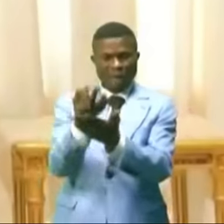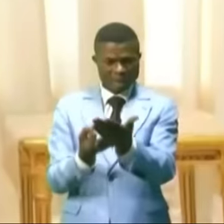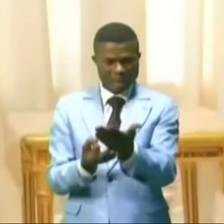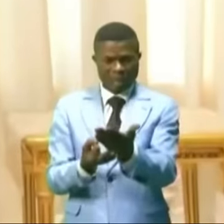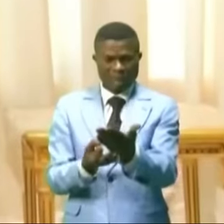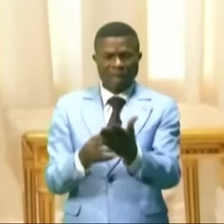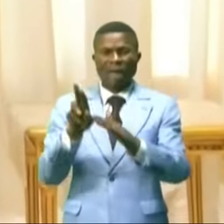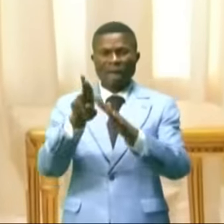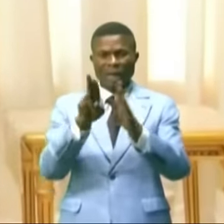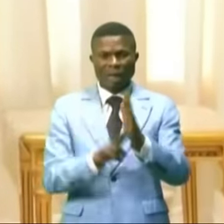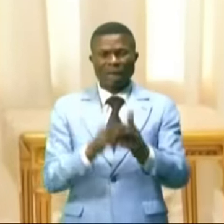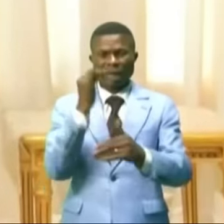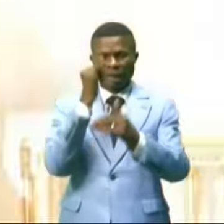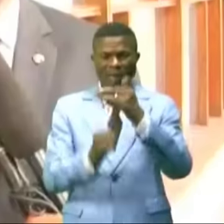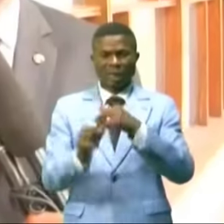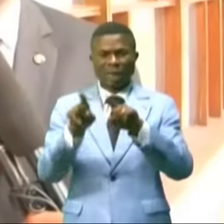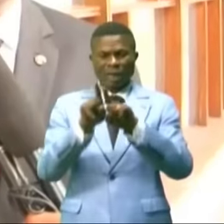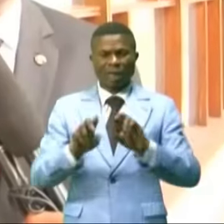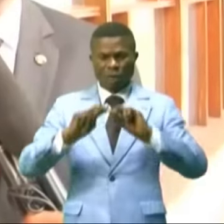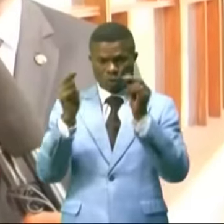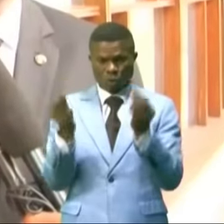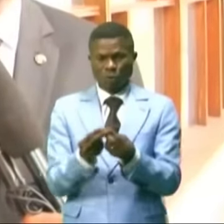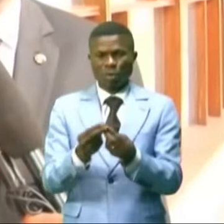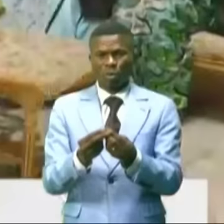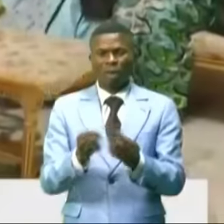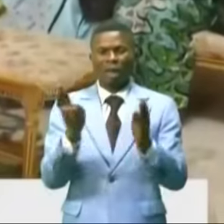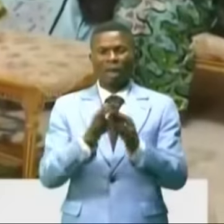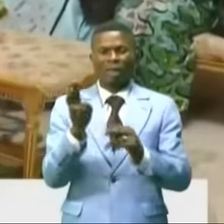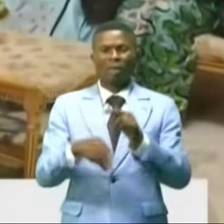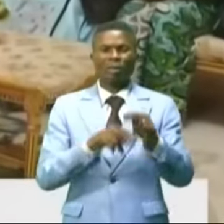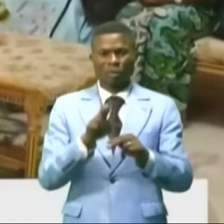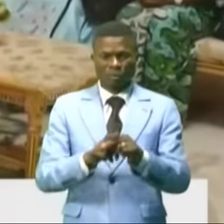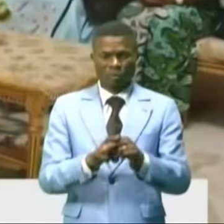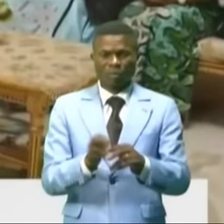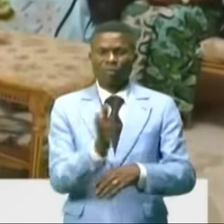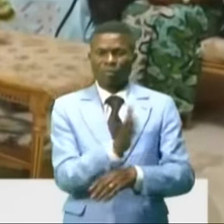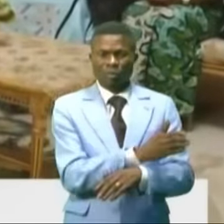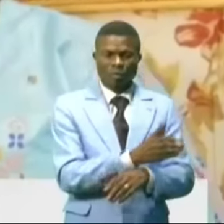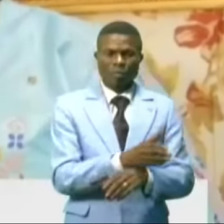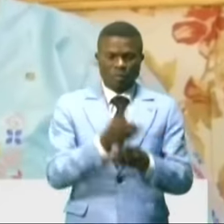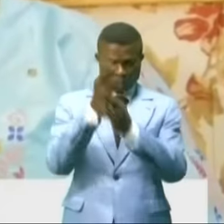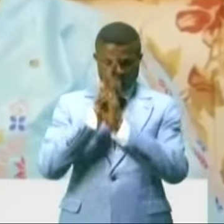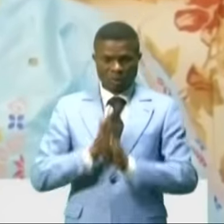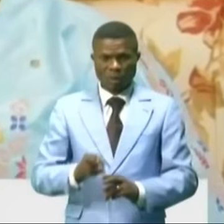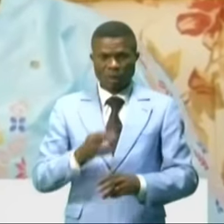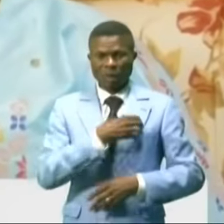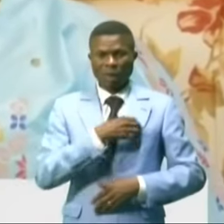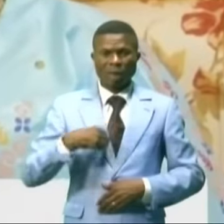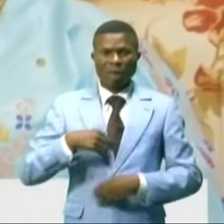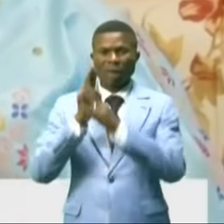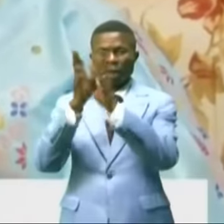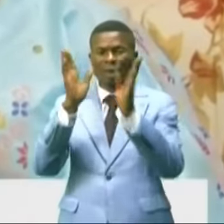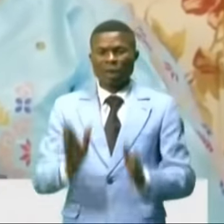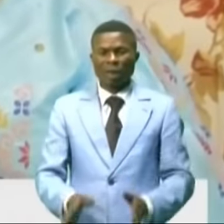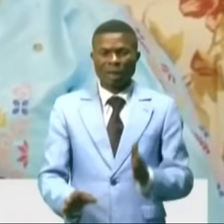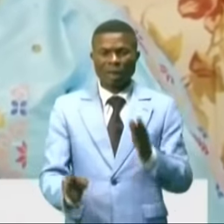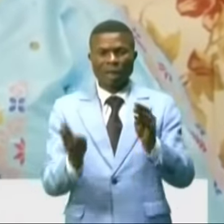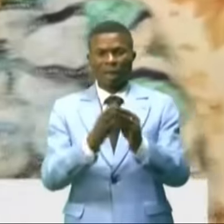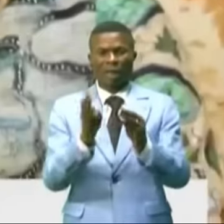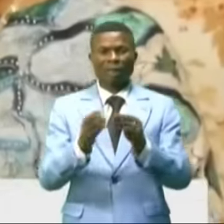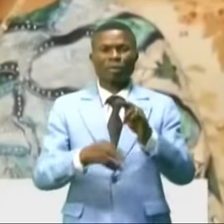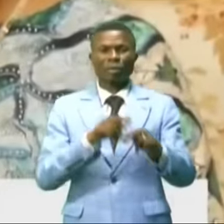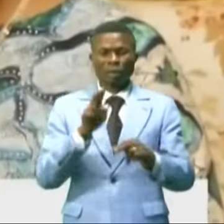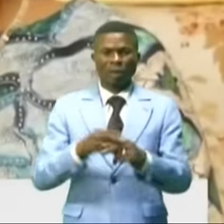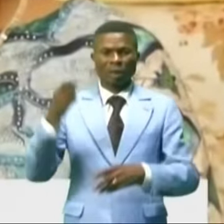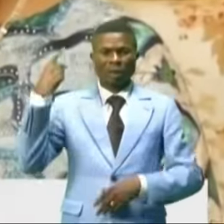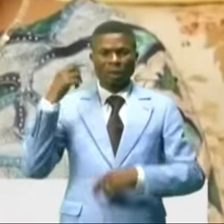règlement intérieur et la composition de notre groupe au niveau de l'Assemblée nationale. Hormis les civilités à Madame le rapporteur de l'Assemblée nationale, les